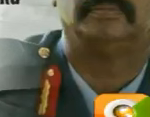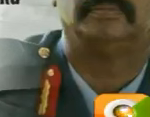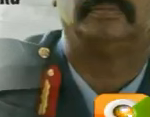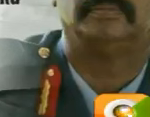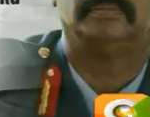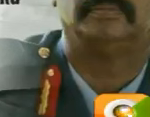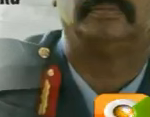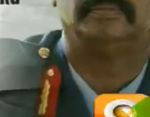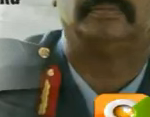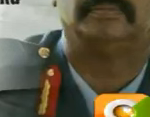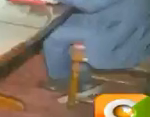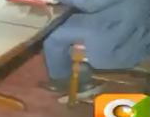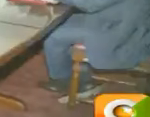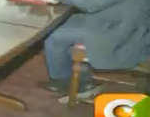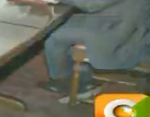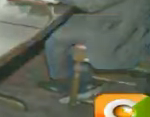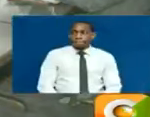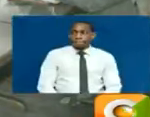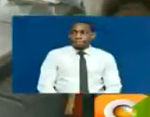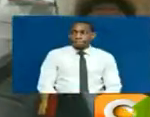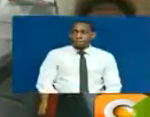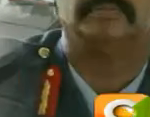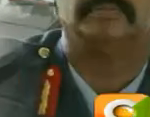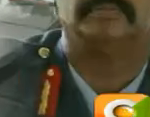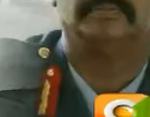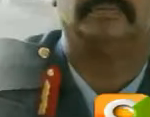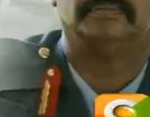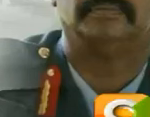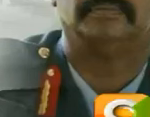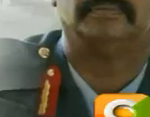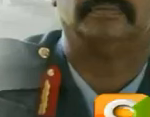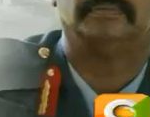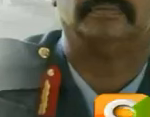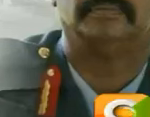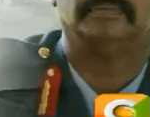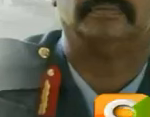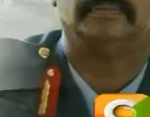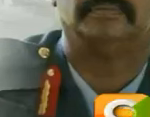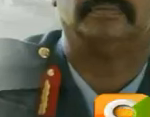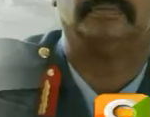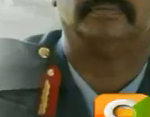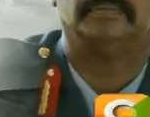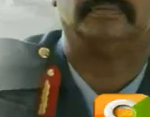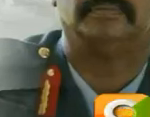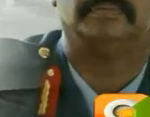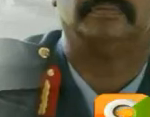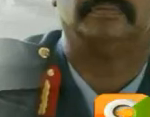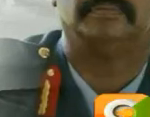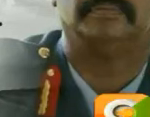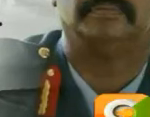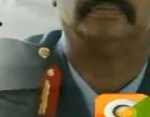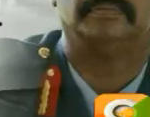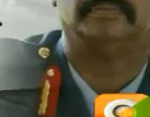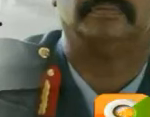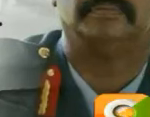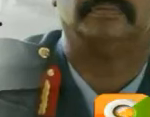hiyo iliyowasilishwa mahakamani na mbunge wa Kandara Alice Wahome, Jaji Mrima alihoji kuwa rais hana mamlaka ya kumteua yeyote kwenye